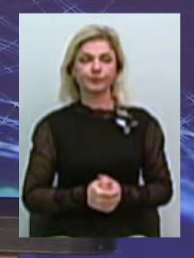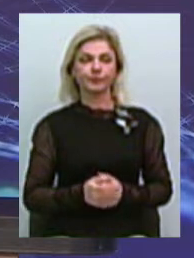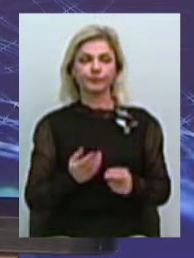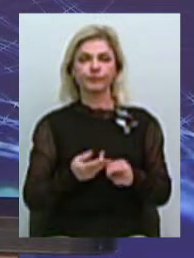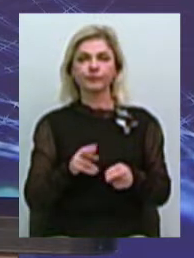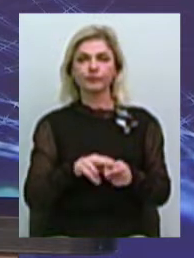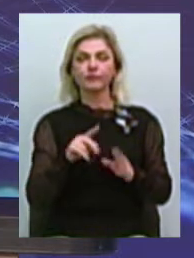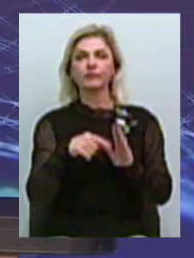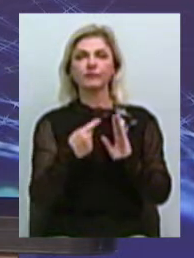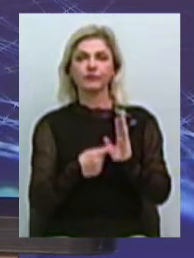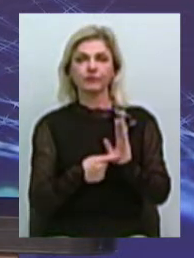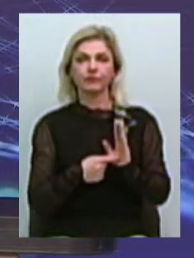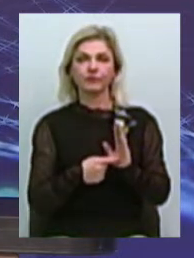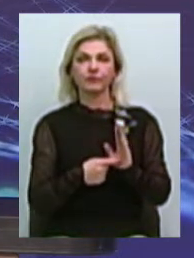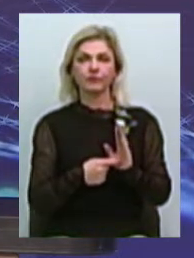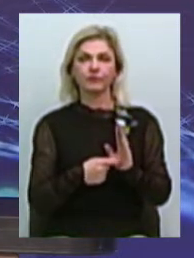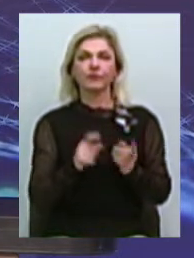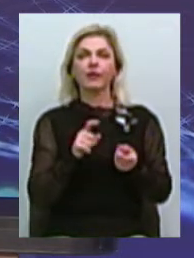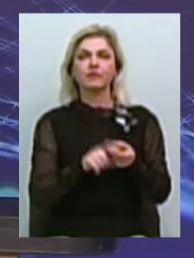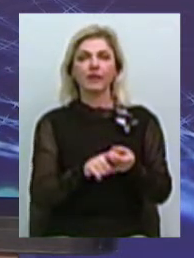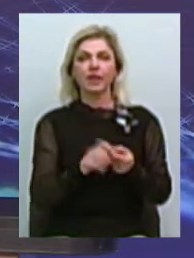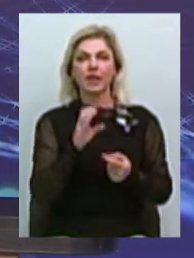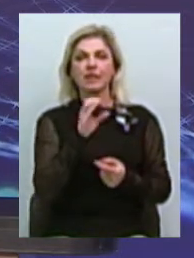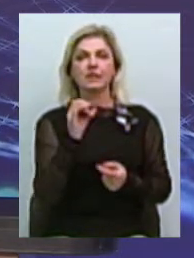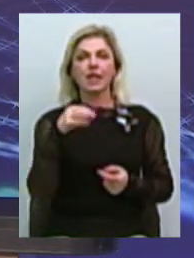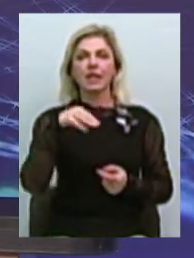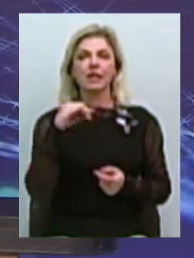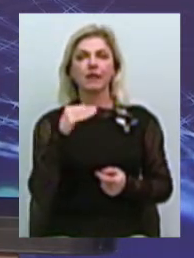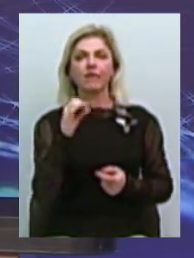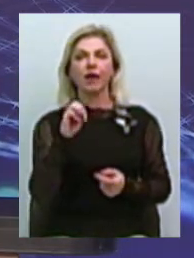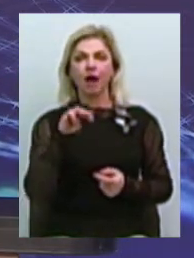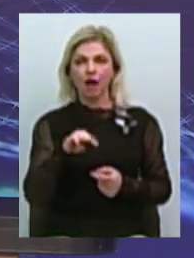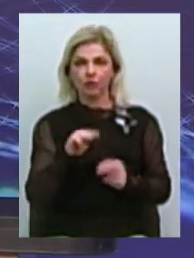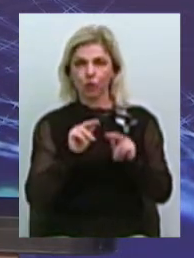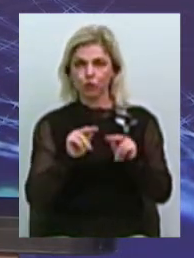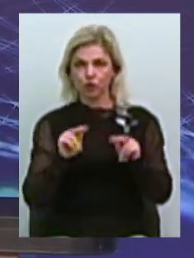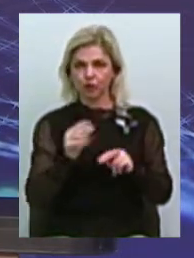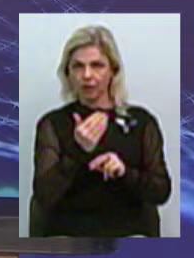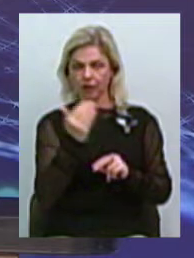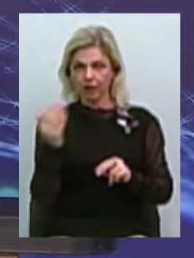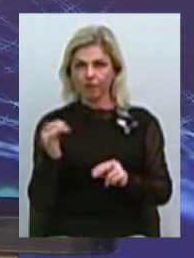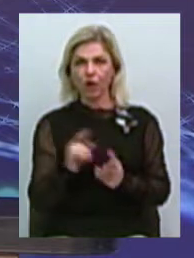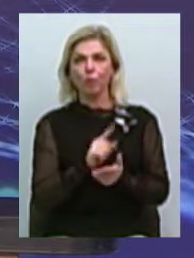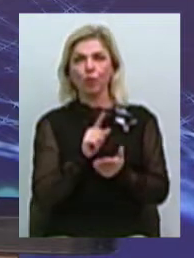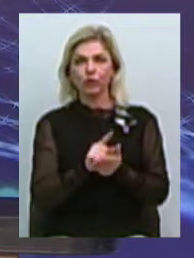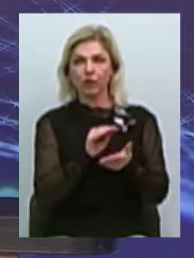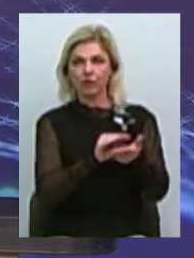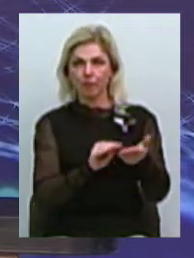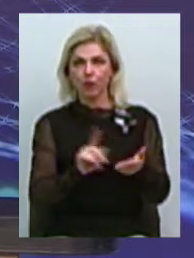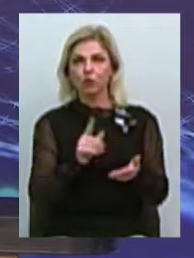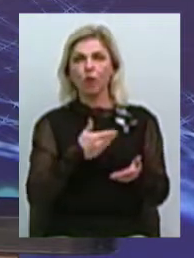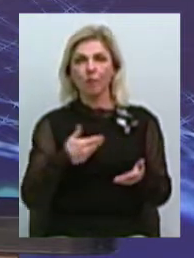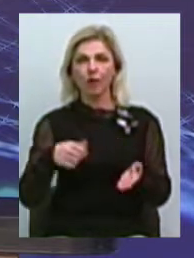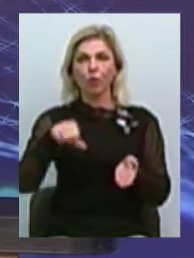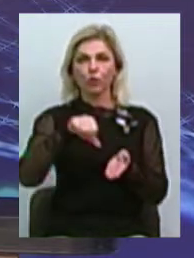питання, яке стосується сертифікації вчителів, і у повноваженнях наших прописано, що ми беремо участь